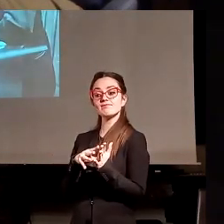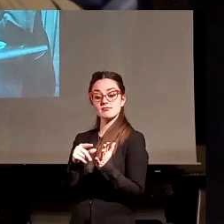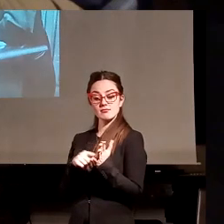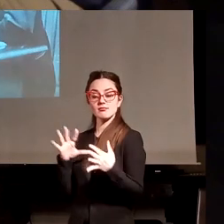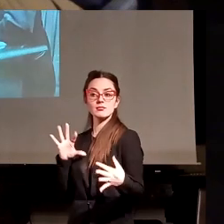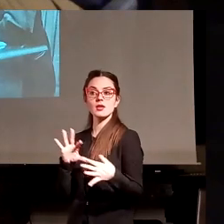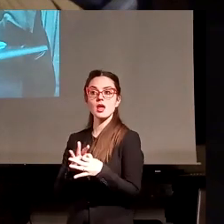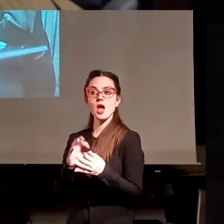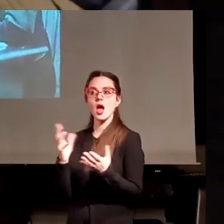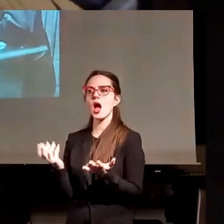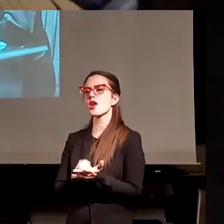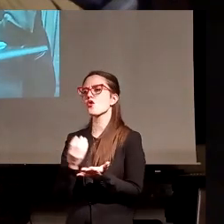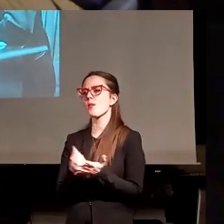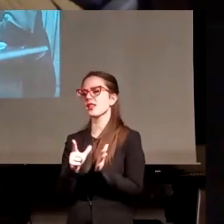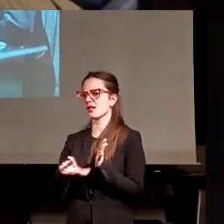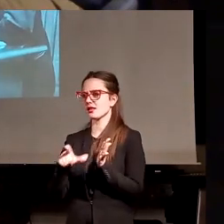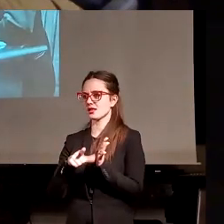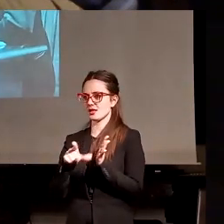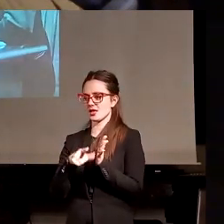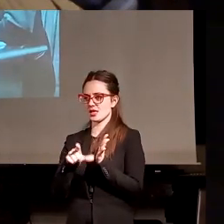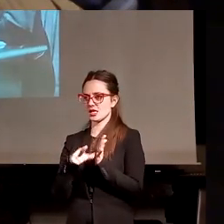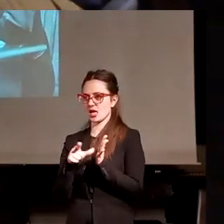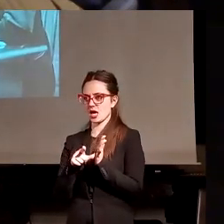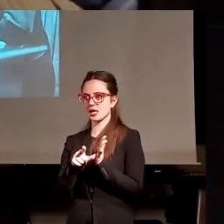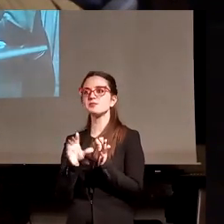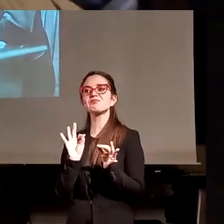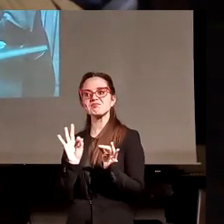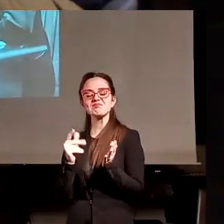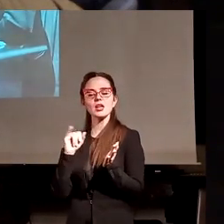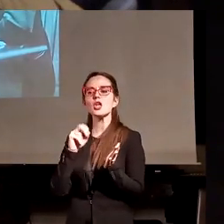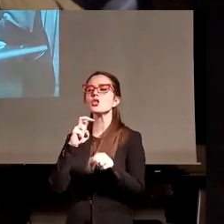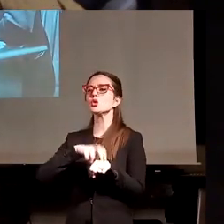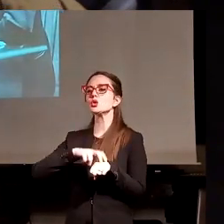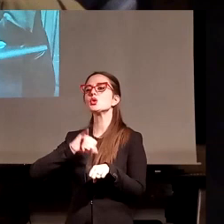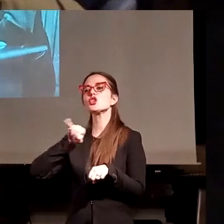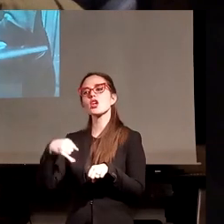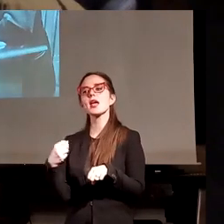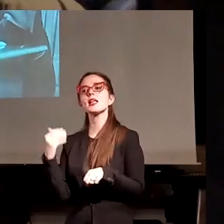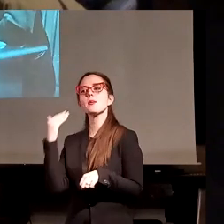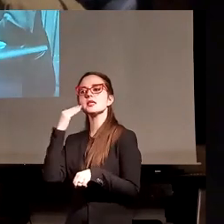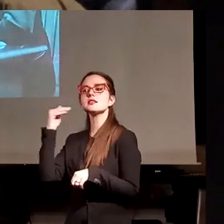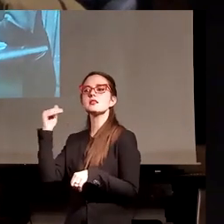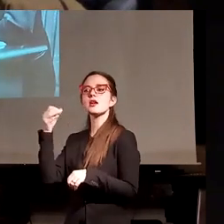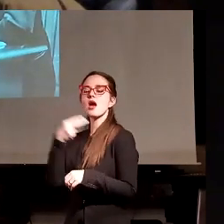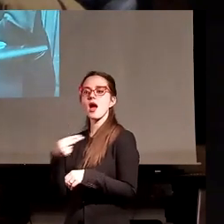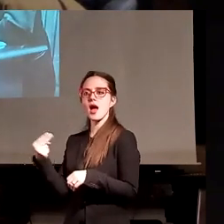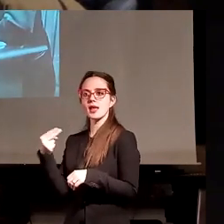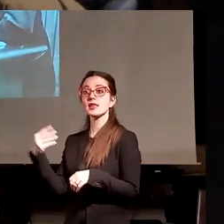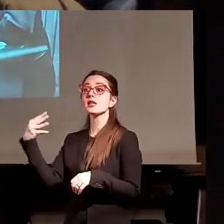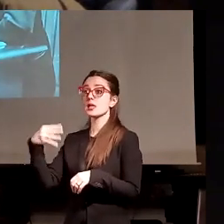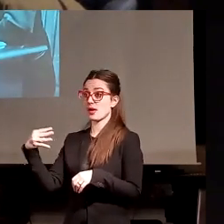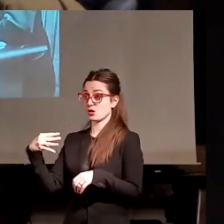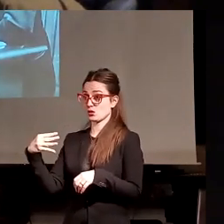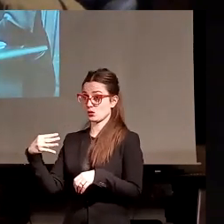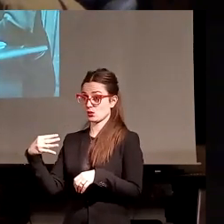argomenti letterari e un è appunto il dottor greco e mister hyde di mattotti scritto insieme però a un